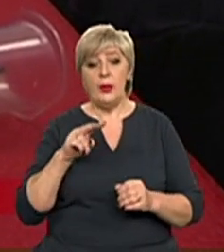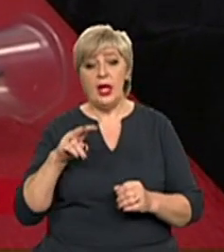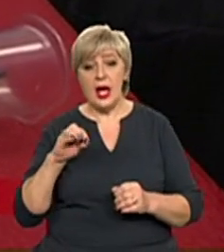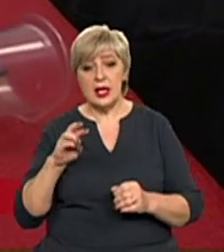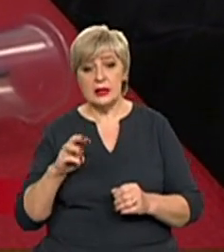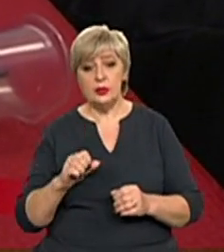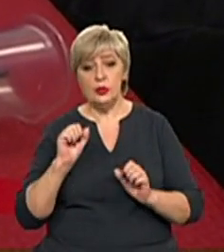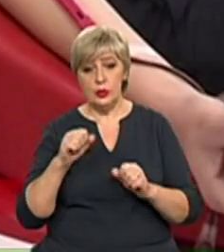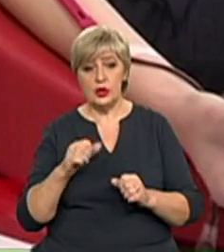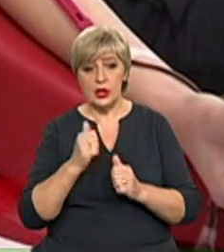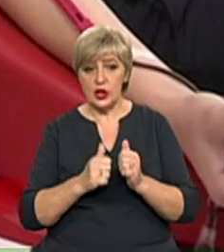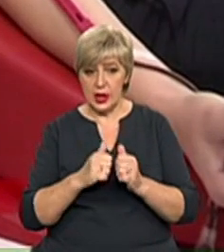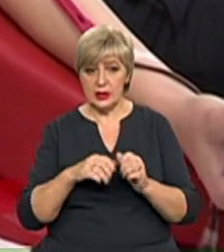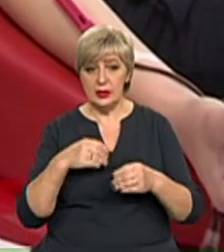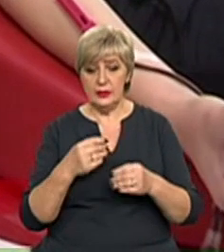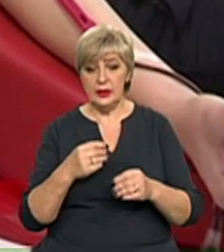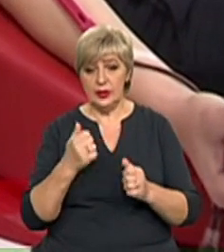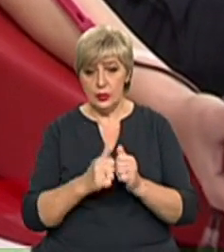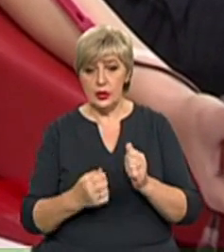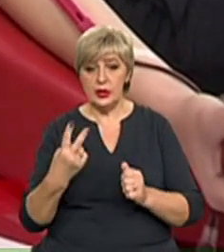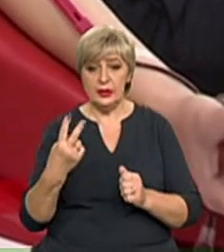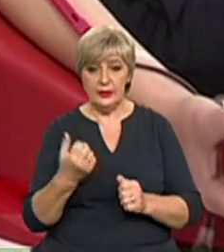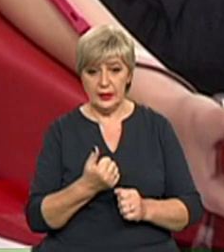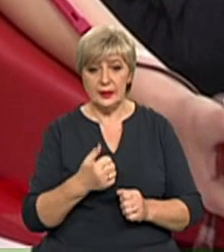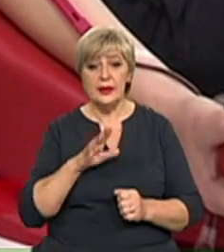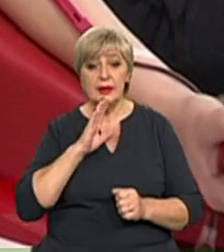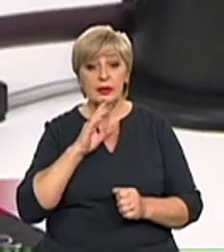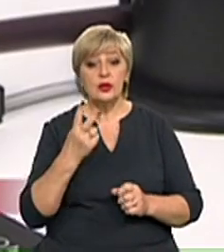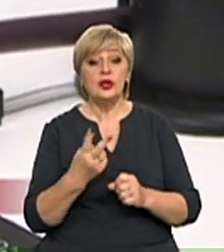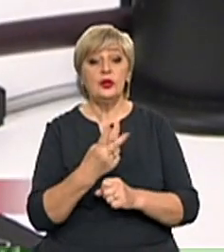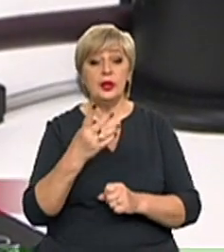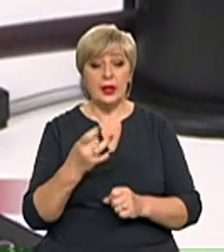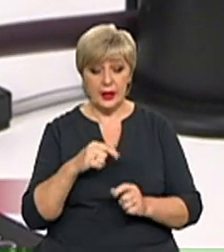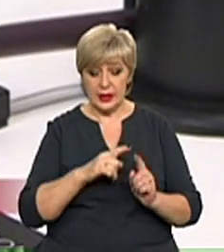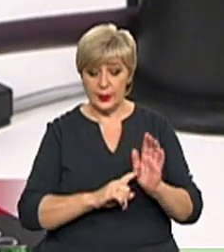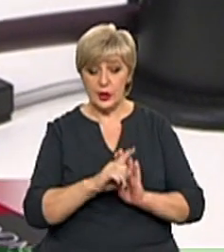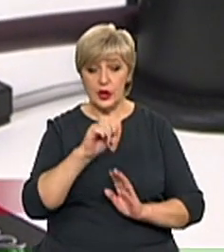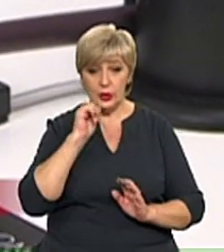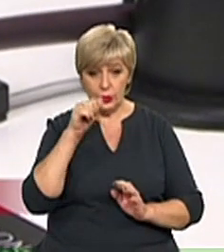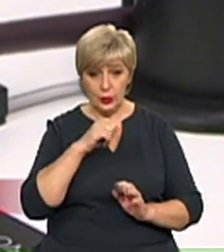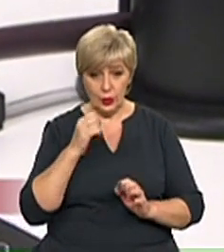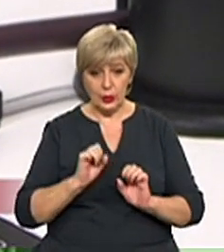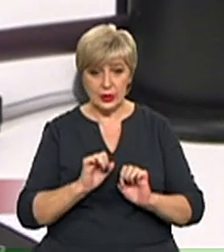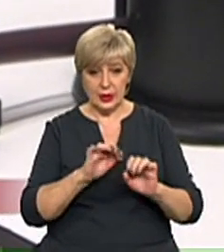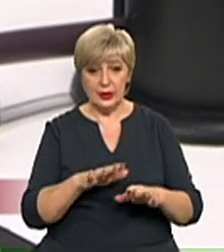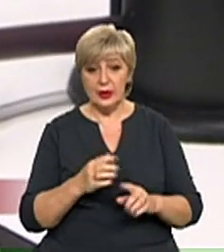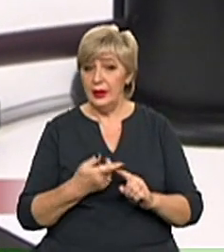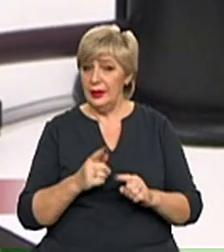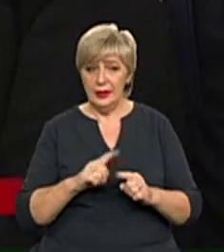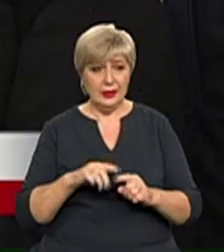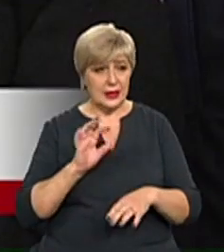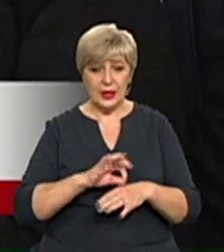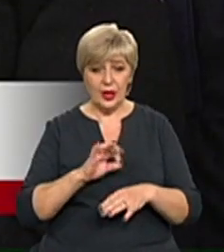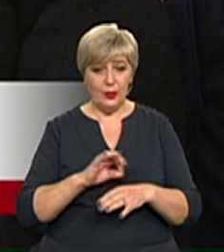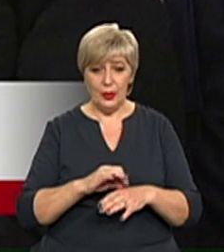– кожні 2 тижні. Для Дарини це вже друга процедура з початку року. Дівчина працює у ДСНС. Ні, це не